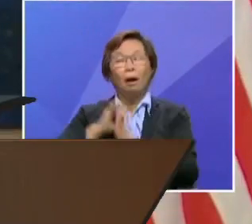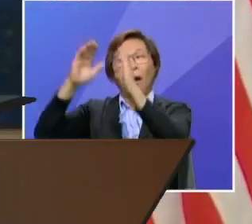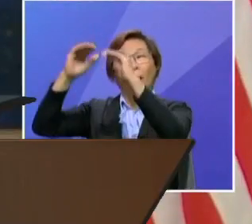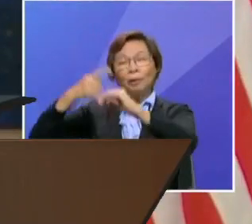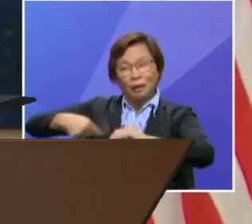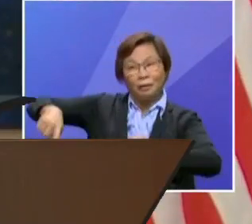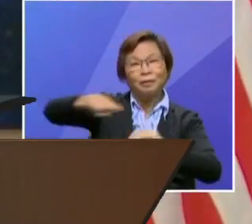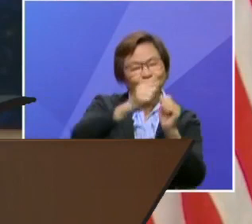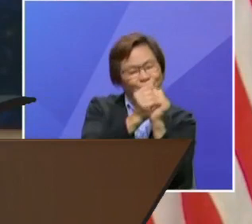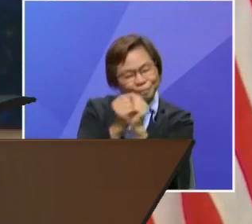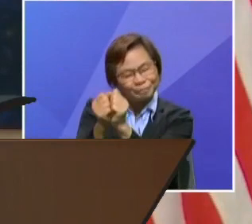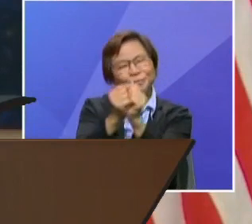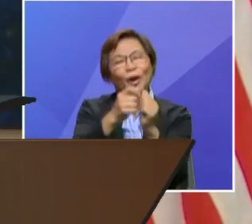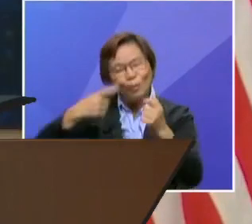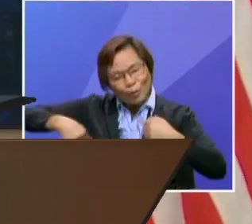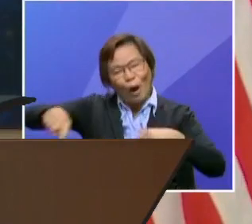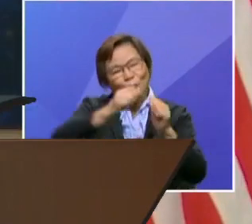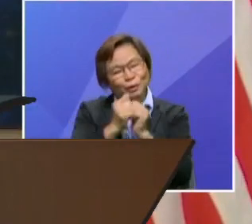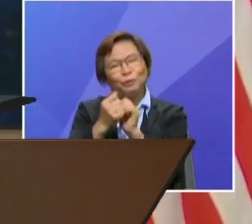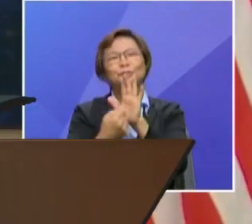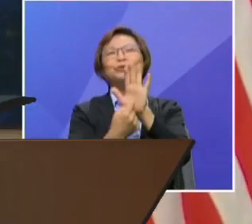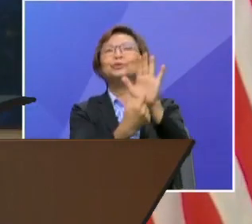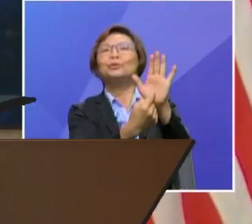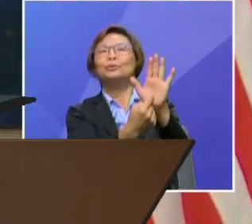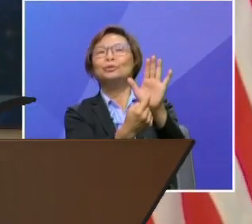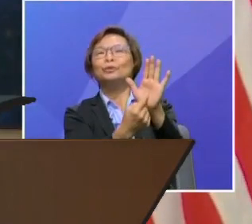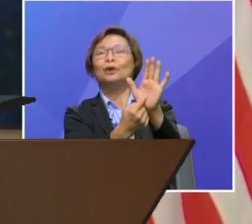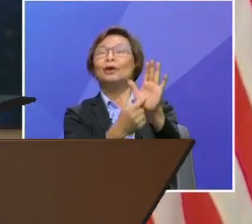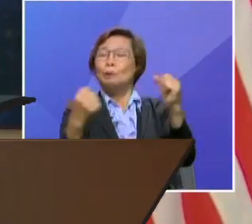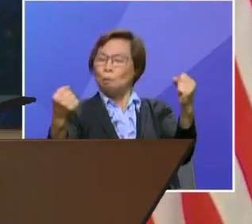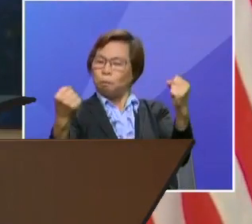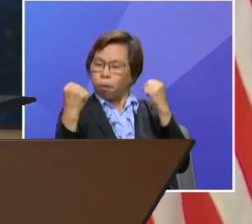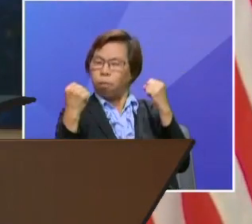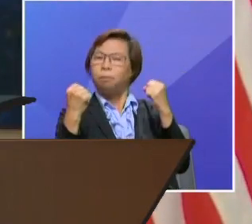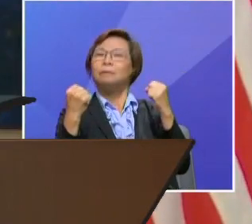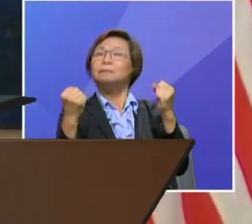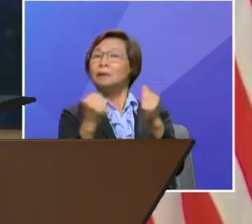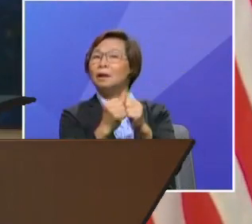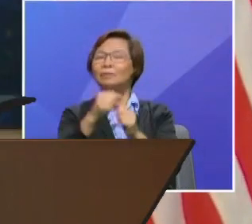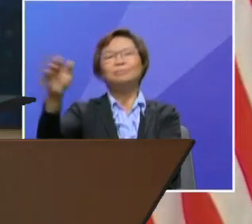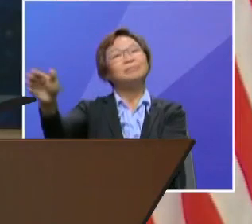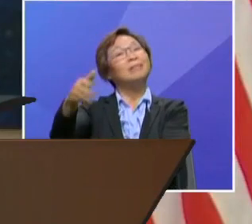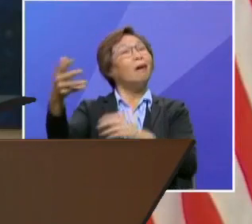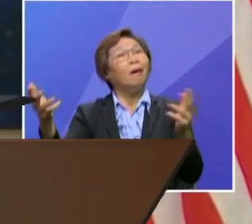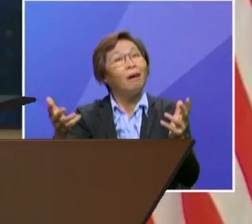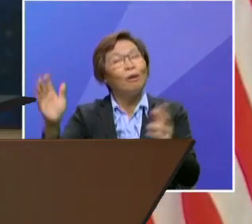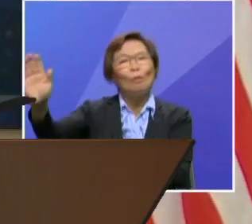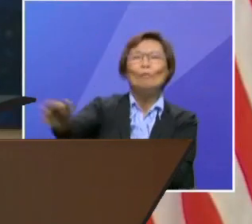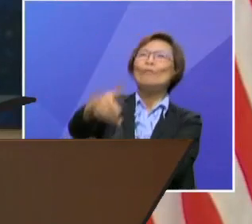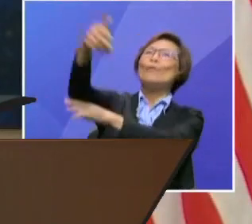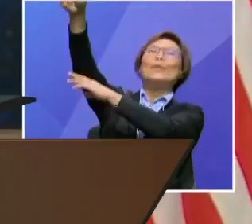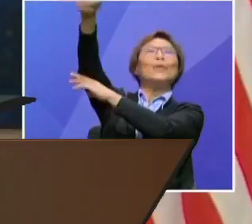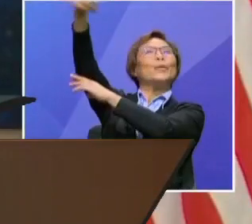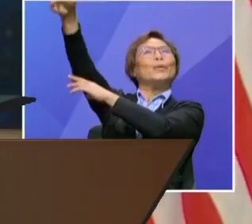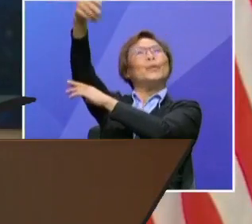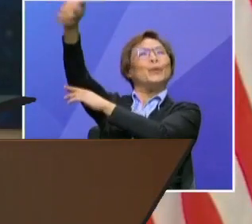kita dapat bersama-sama menterjemahkan bentuk solidariti ini dengan mengibar megah